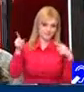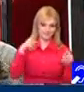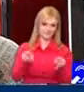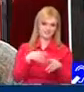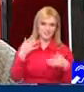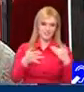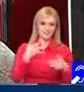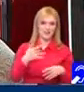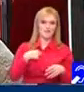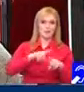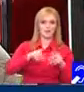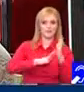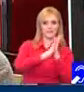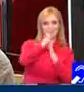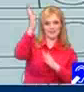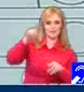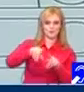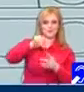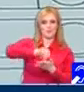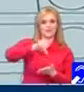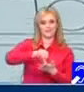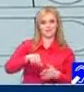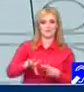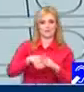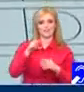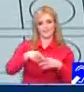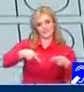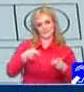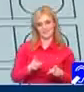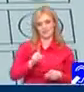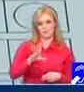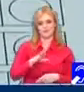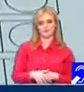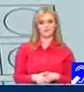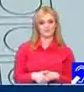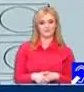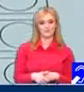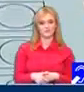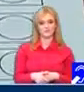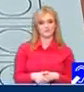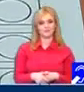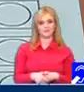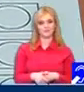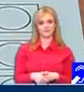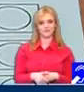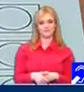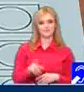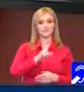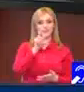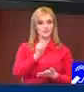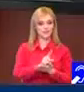repede să ajung mare și să particip chiar în realitate, la alegeri. Este neapărat să votăm, pentru